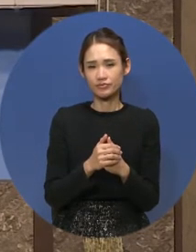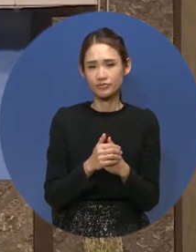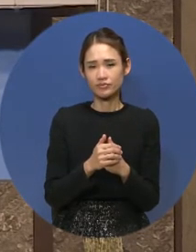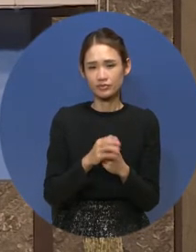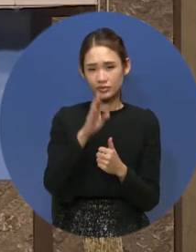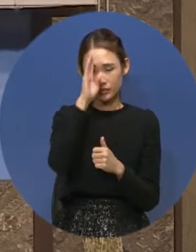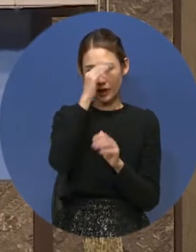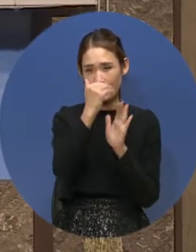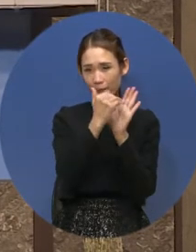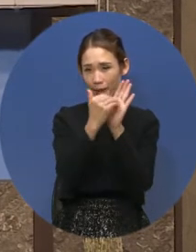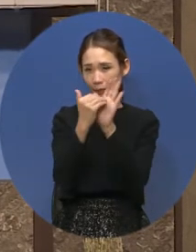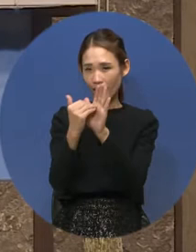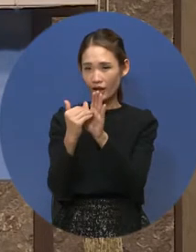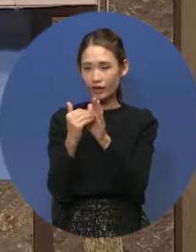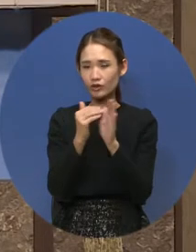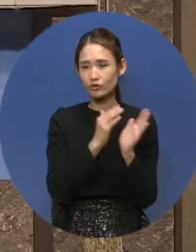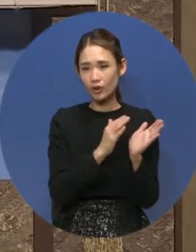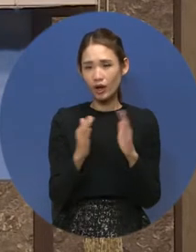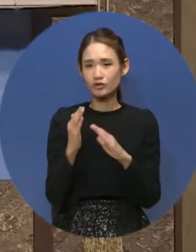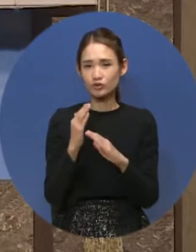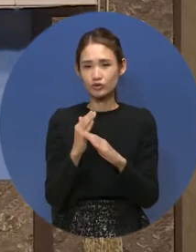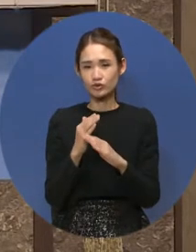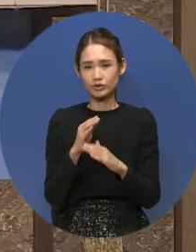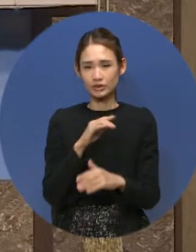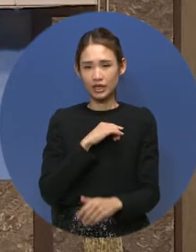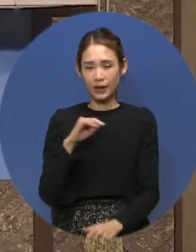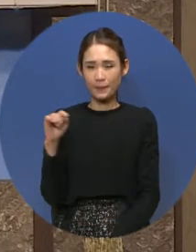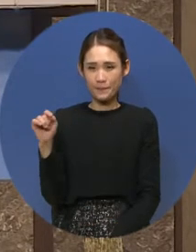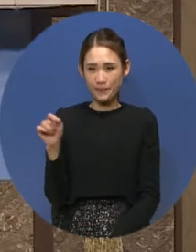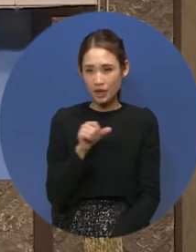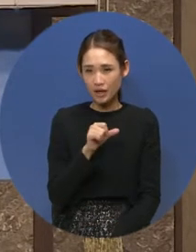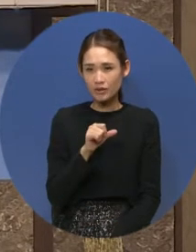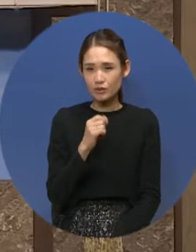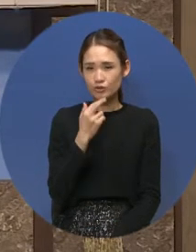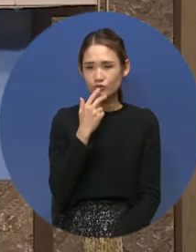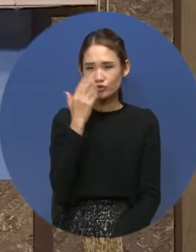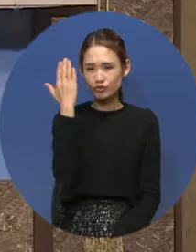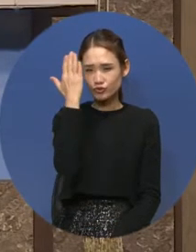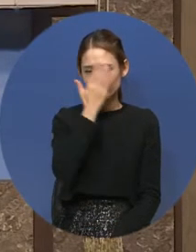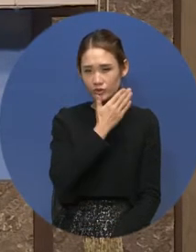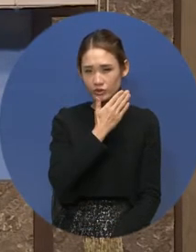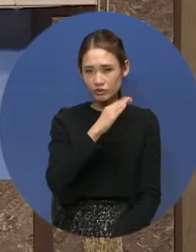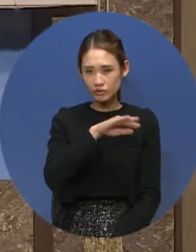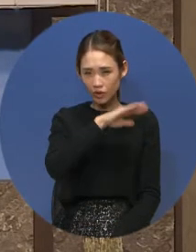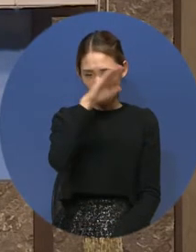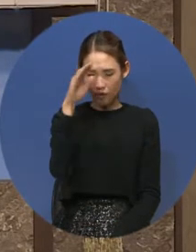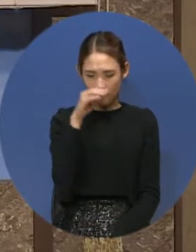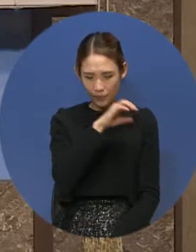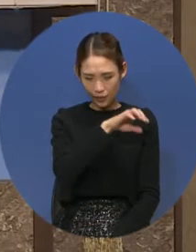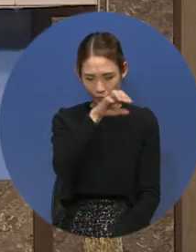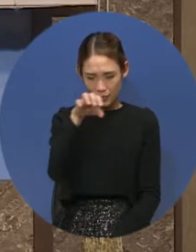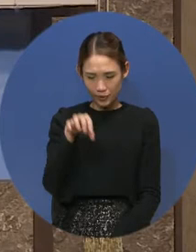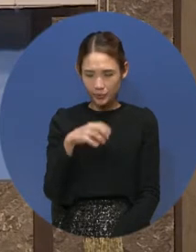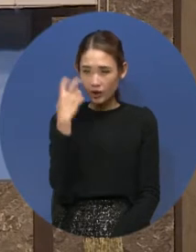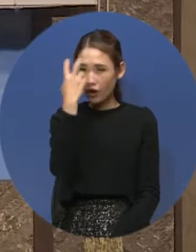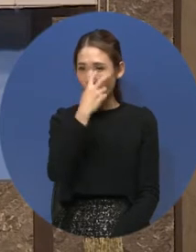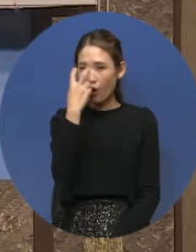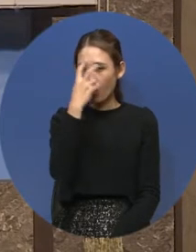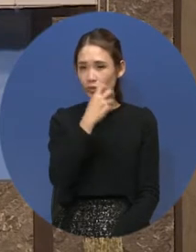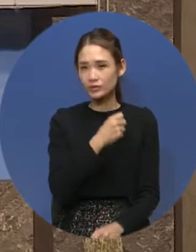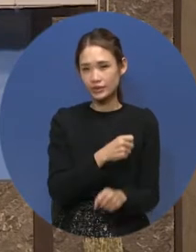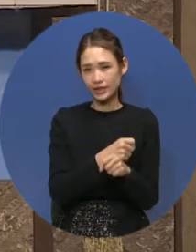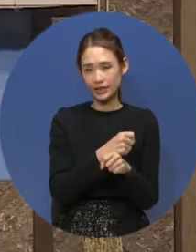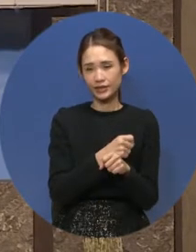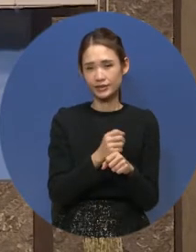방역 과정에서 무엇보다 중요한 것은 신속성, 그리고 투명성, 그리고 전방위적으로 검사를 하는